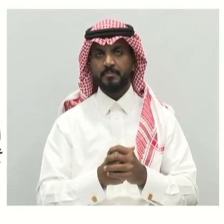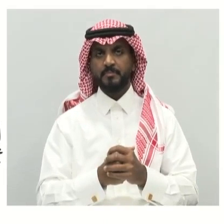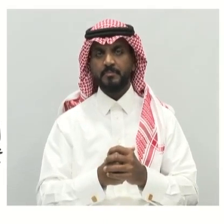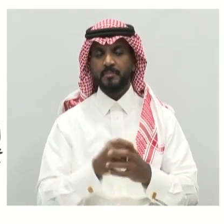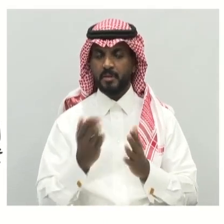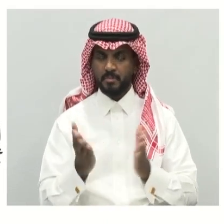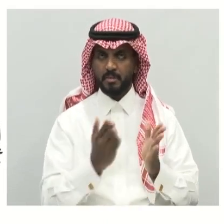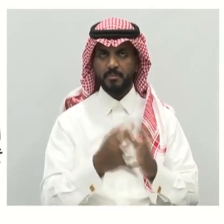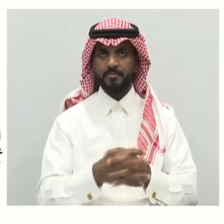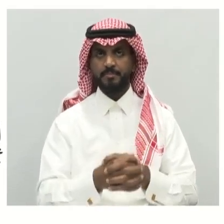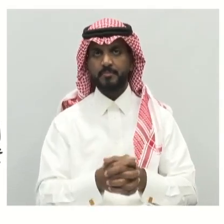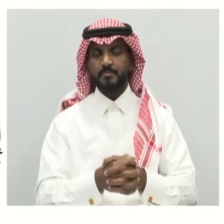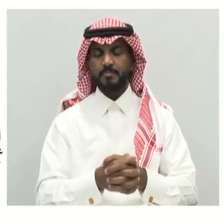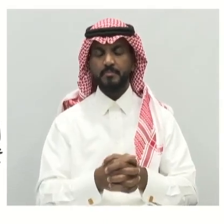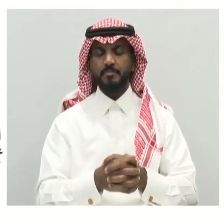هيا اكملوا